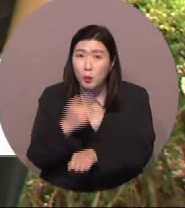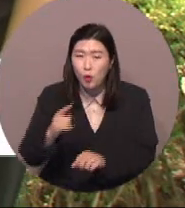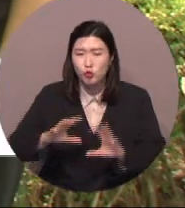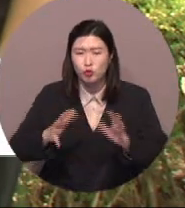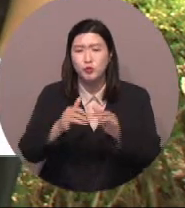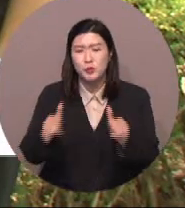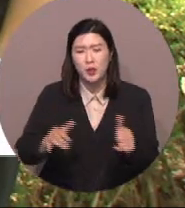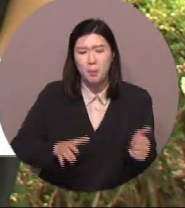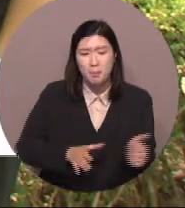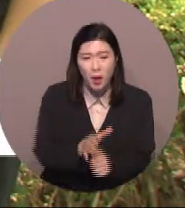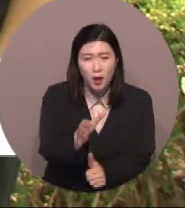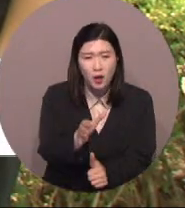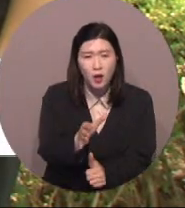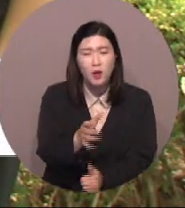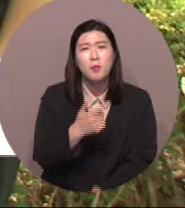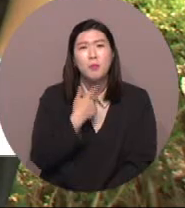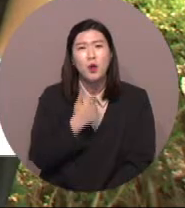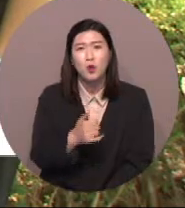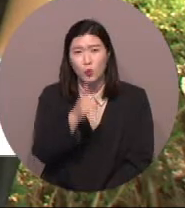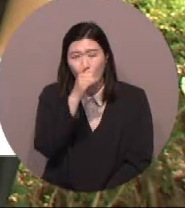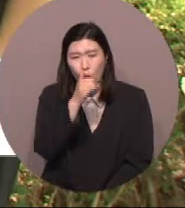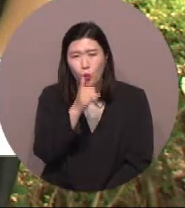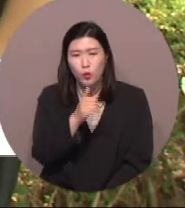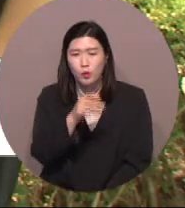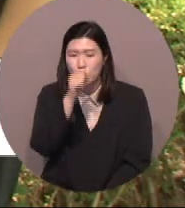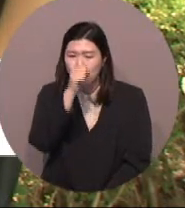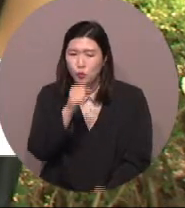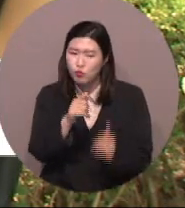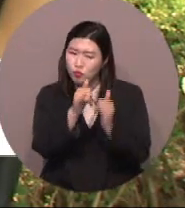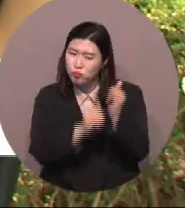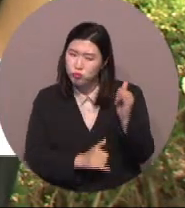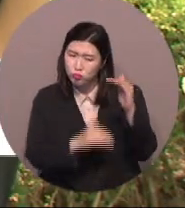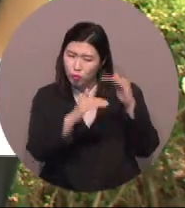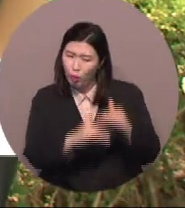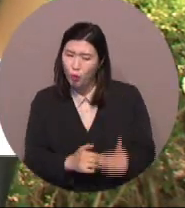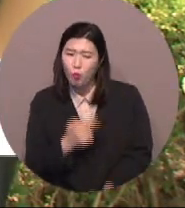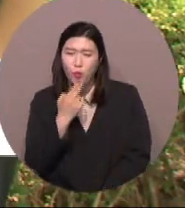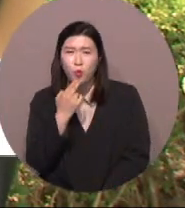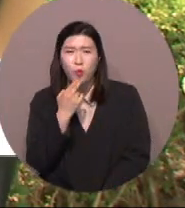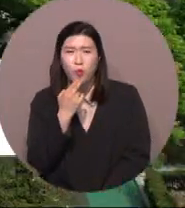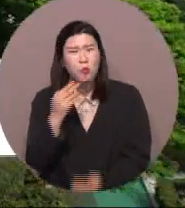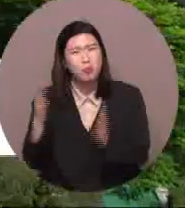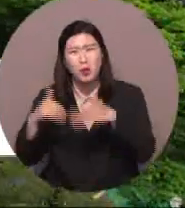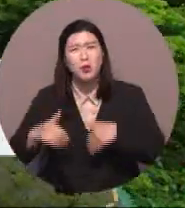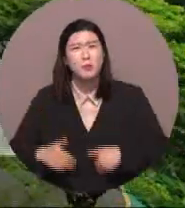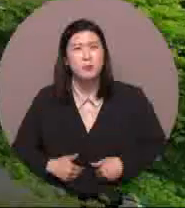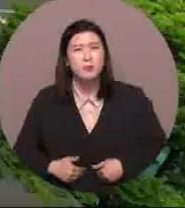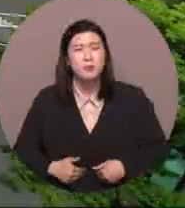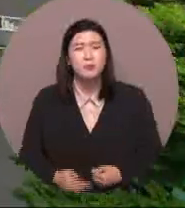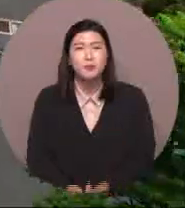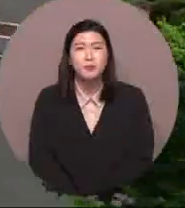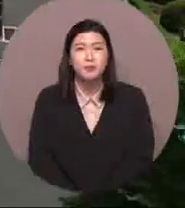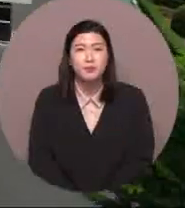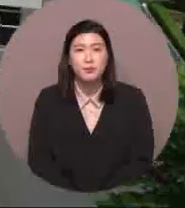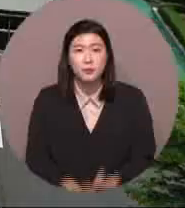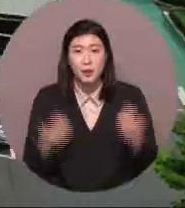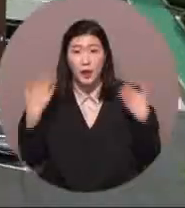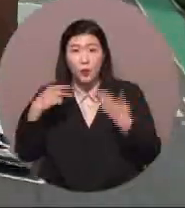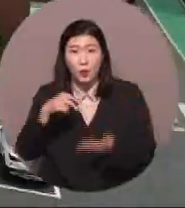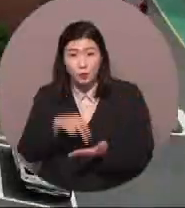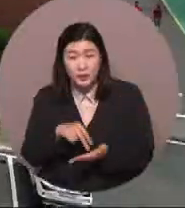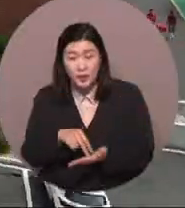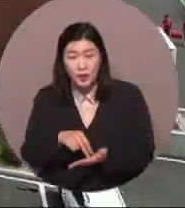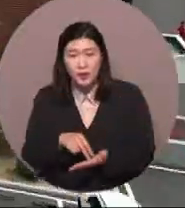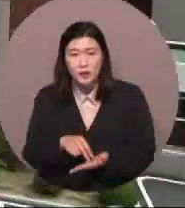국민을 대학살을 하셨고 좋은 역사 넘는 것 같아서 학교 지금 학내